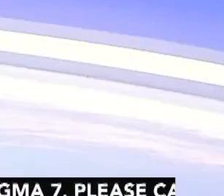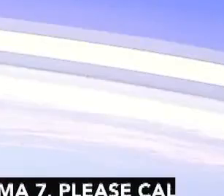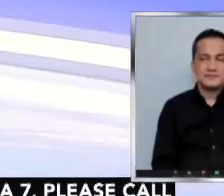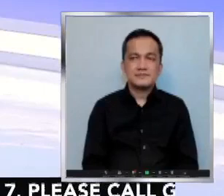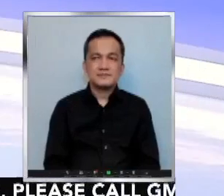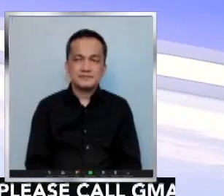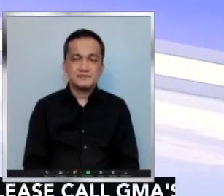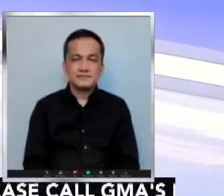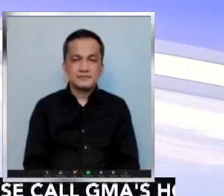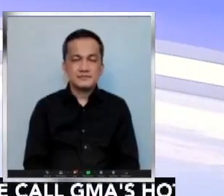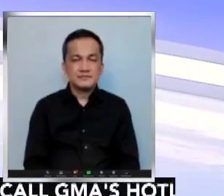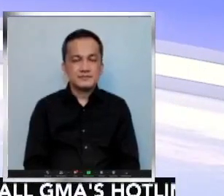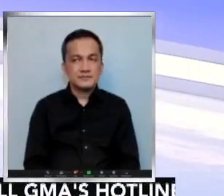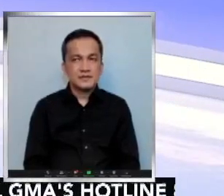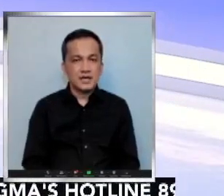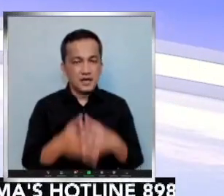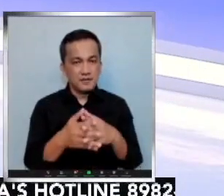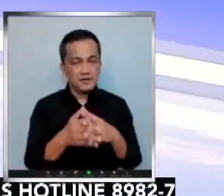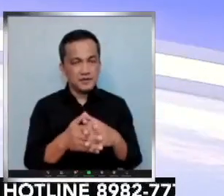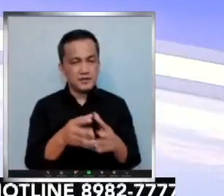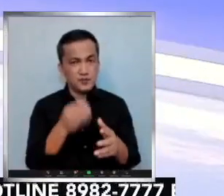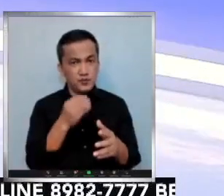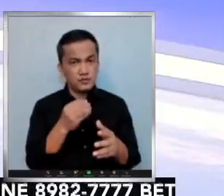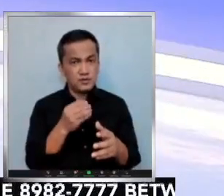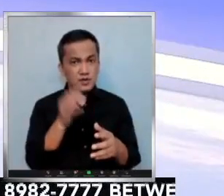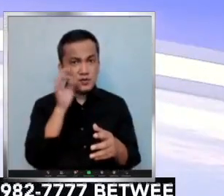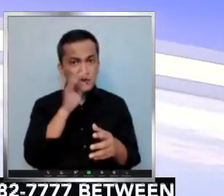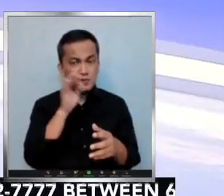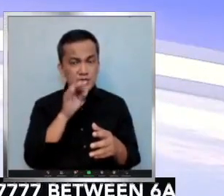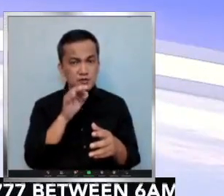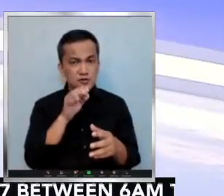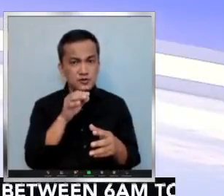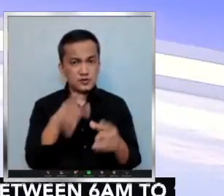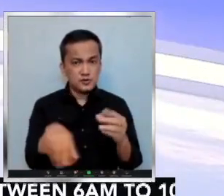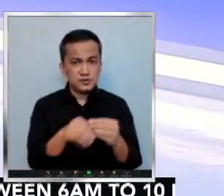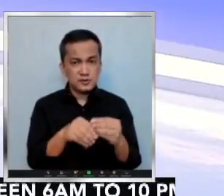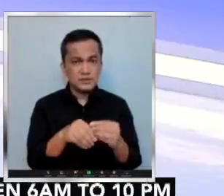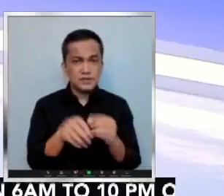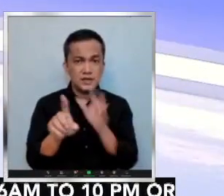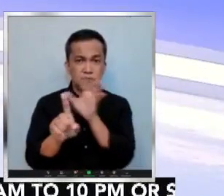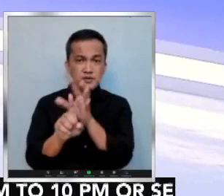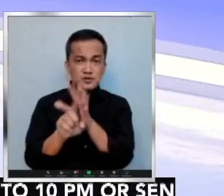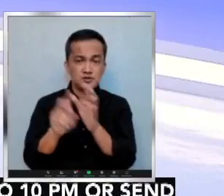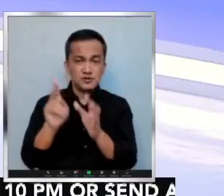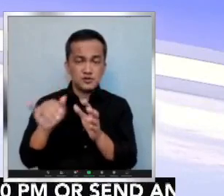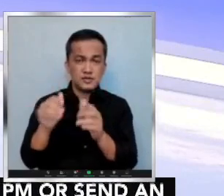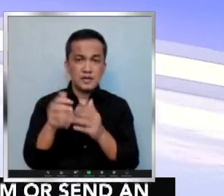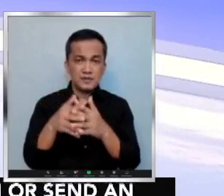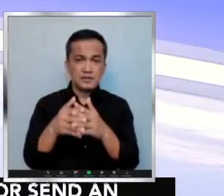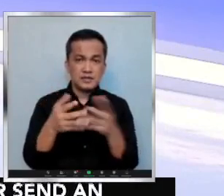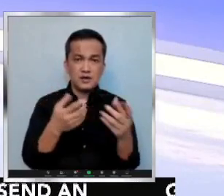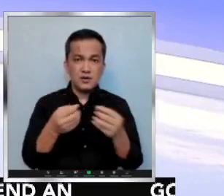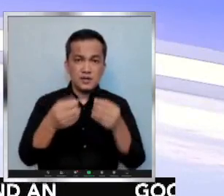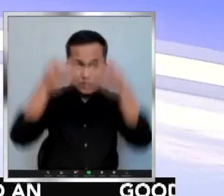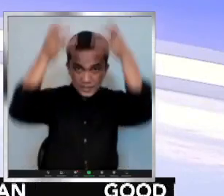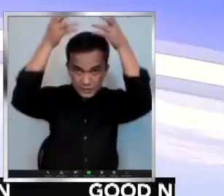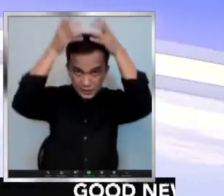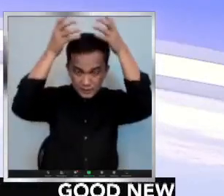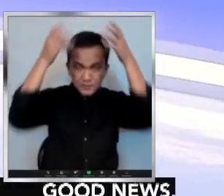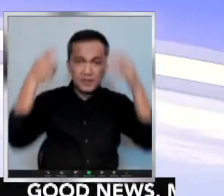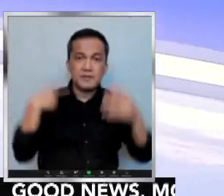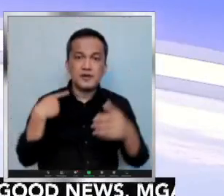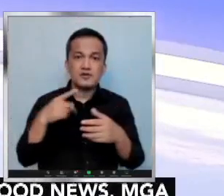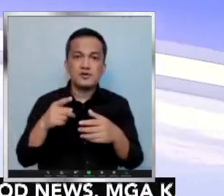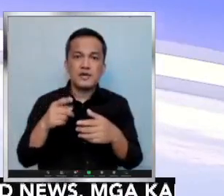American food with a Pinoy twist. Patok yan ngayon sa New York City sa Amerika, nagawa ng isang chef na may dugong Pinoy. Ang kaibigan naman